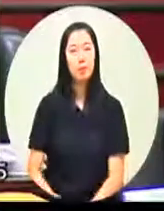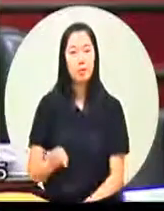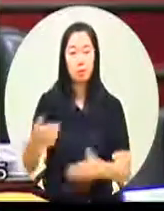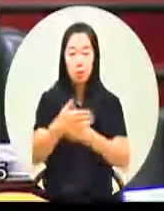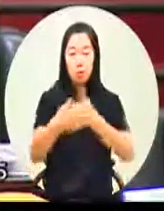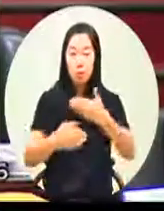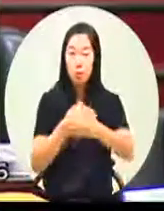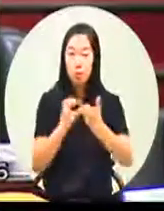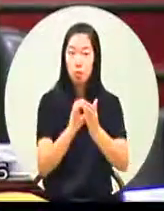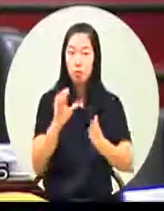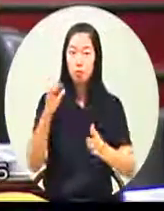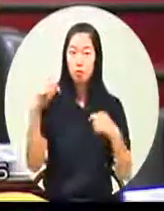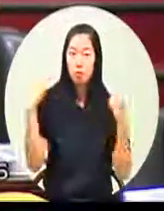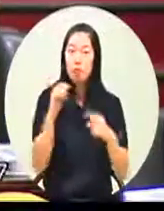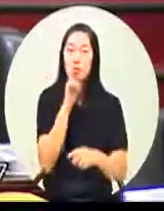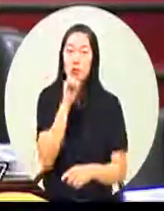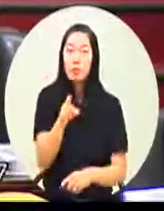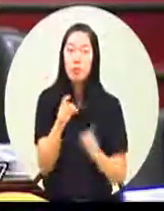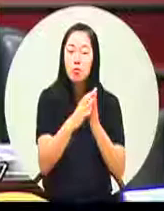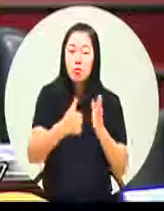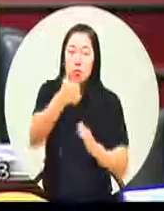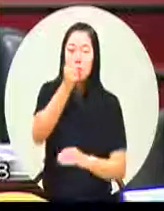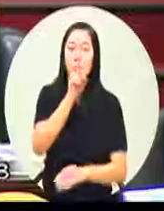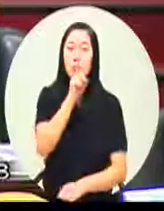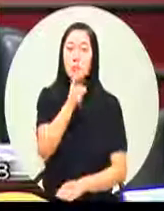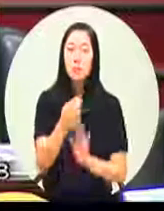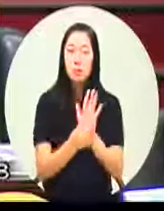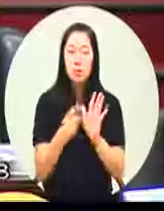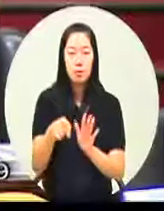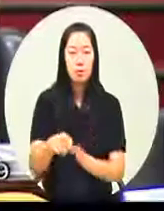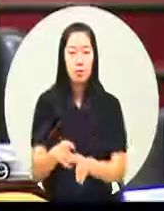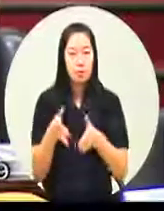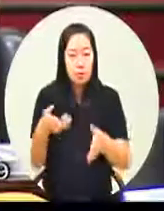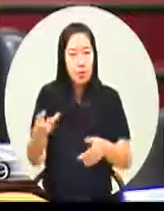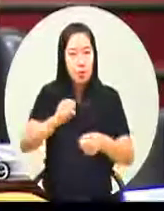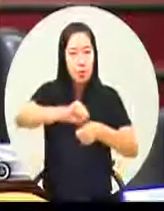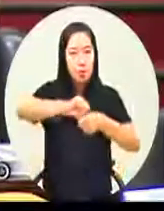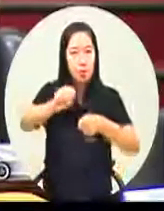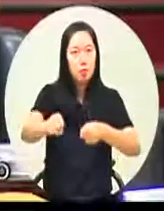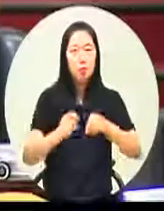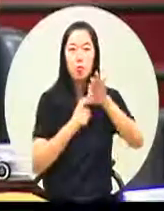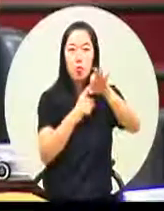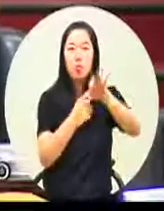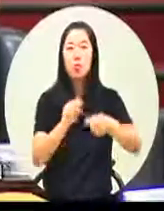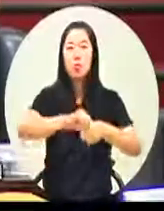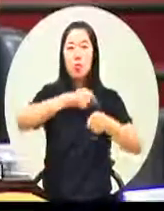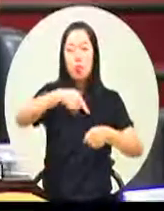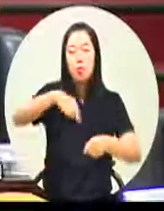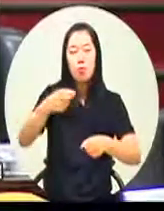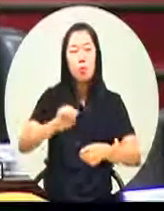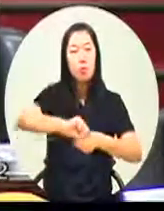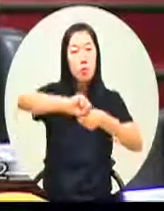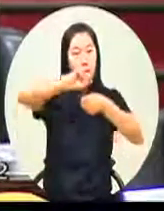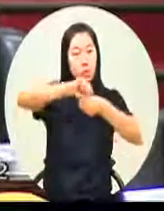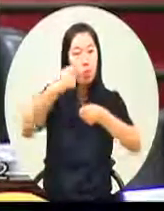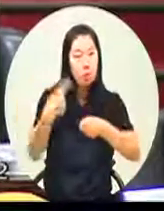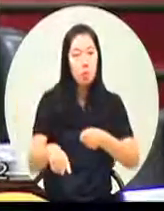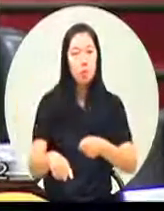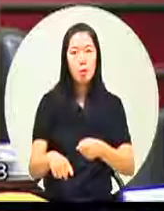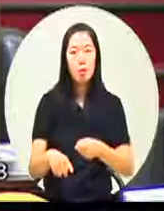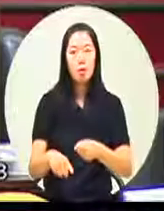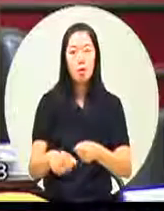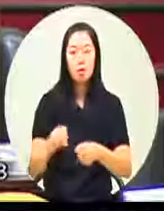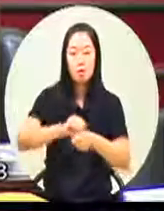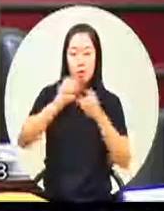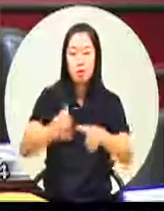把刚刚局长所讲的、陈局长所讲的，只是在增加公车的班次，或者是增加停车场，